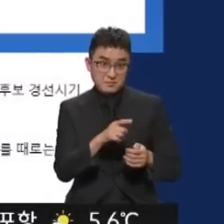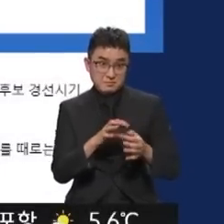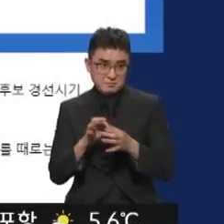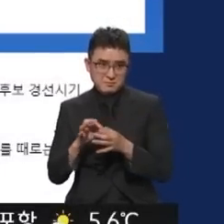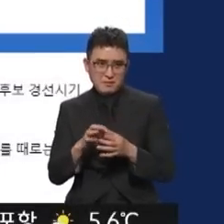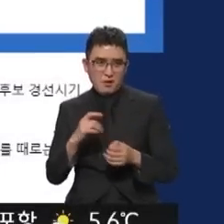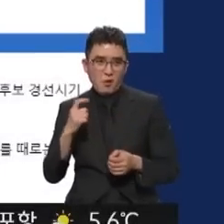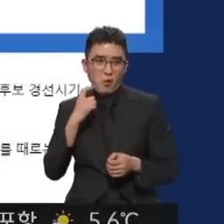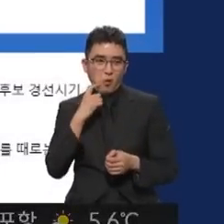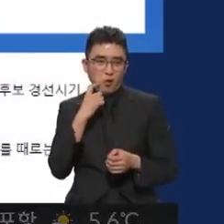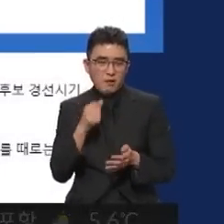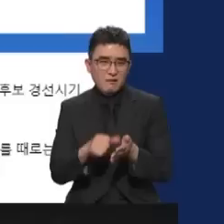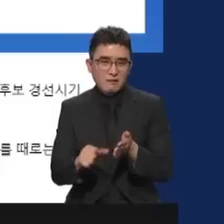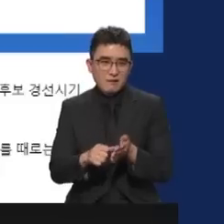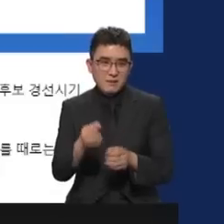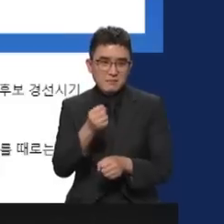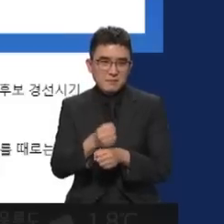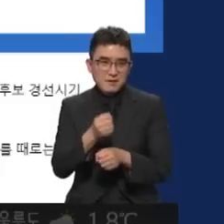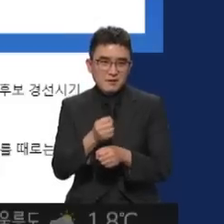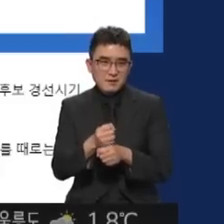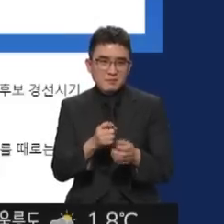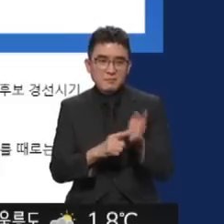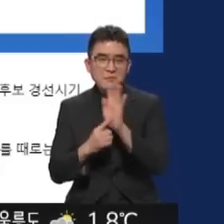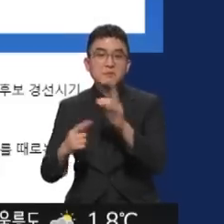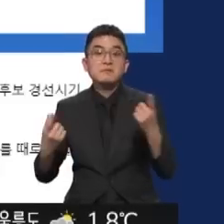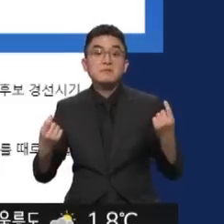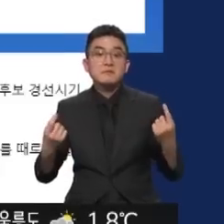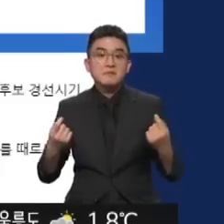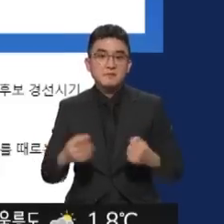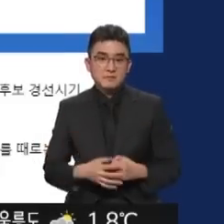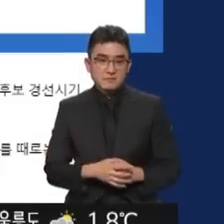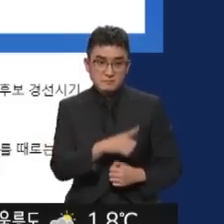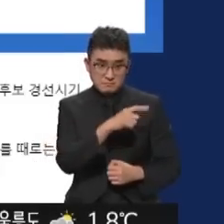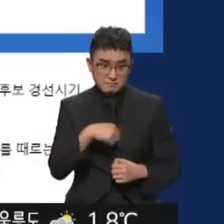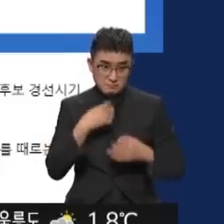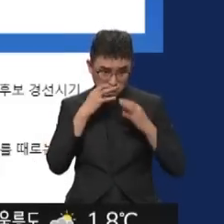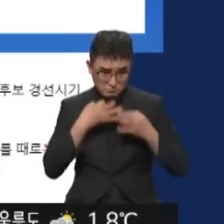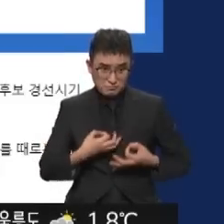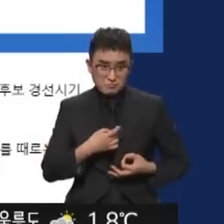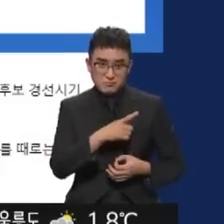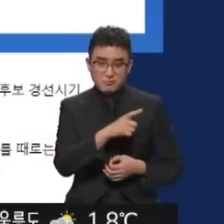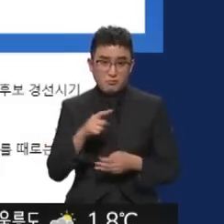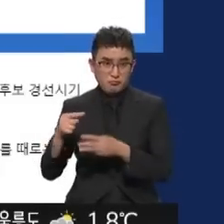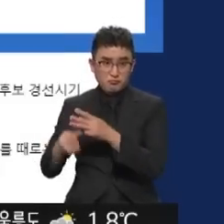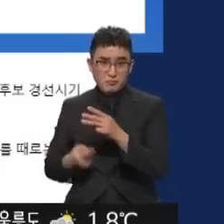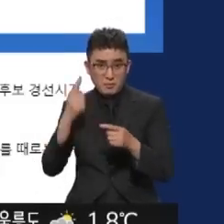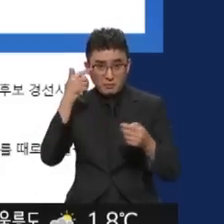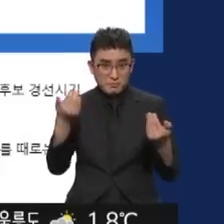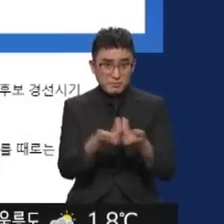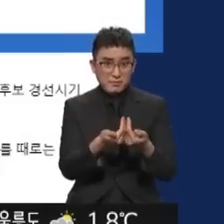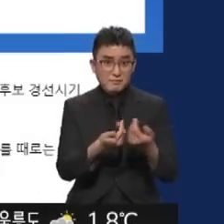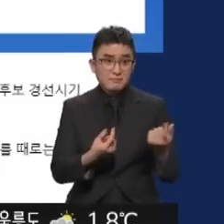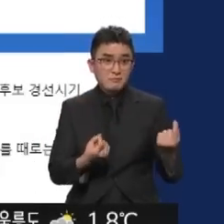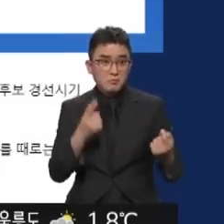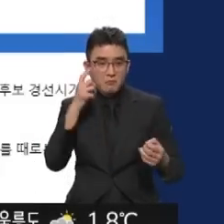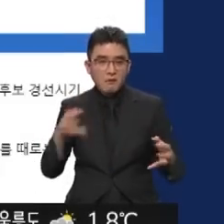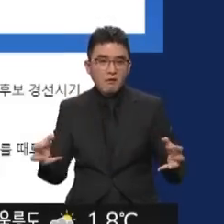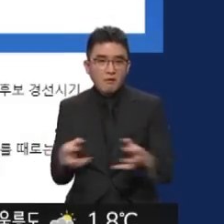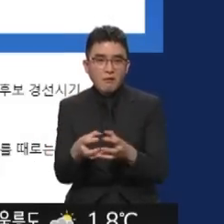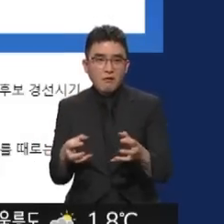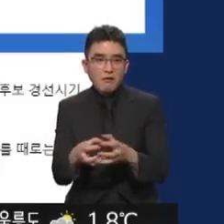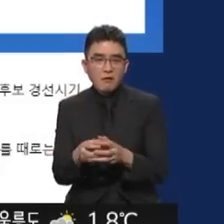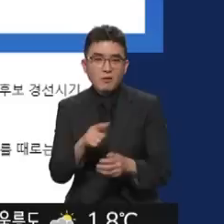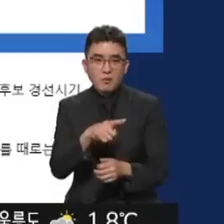다름없습니다. 스스로 반윤 행태를 보이면서 윤한 연대니 김장 균열이니 하는 것은 당원들을